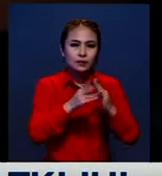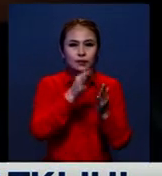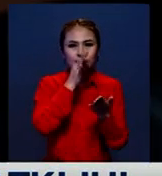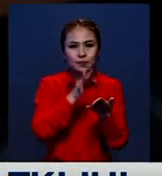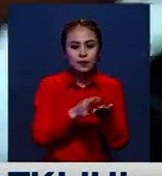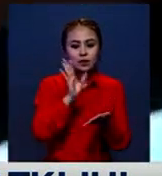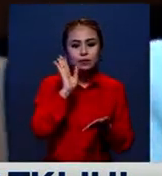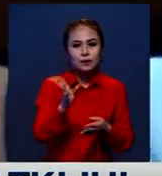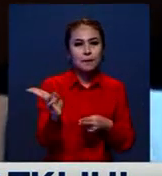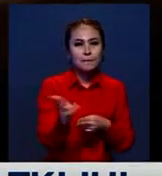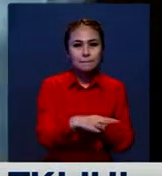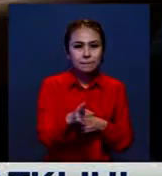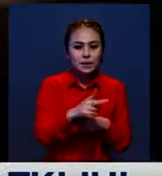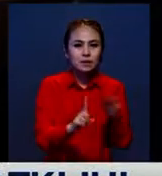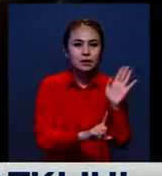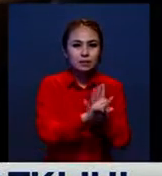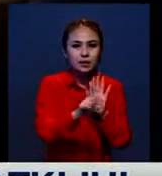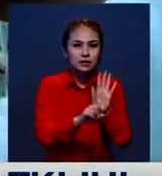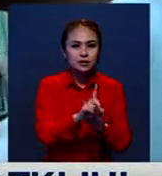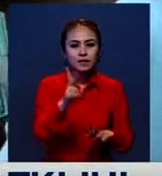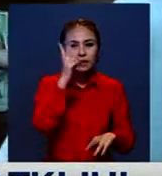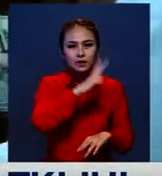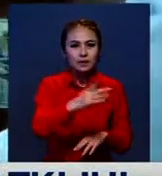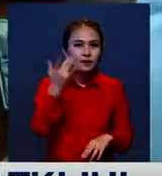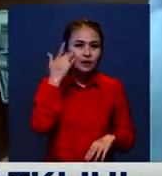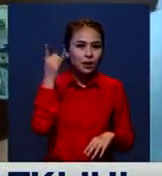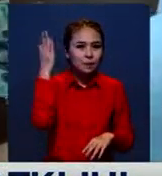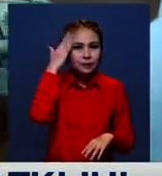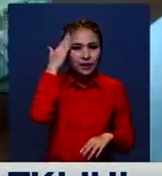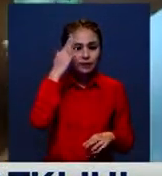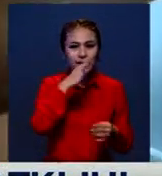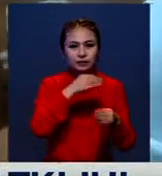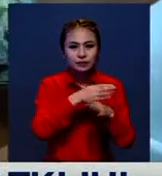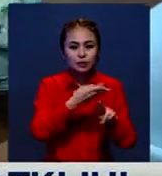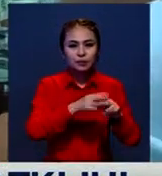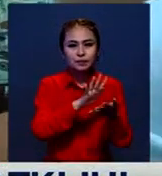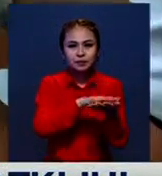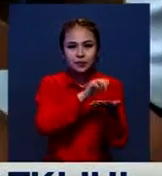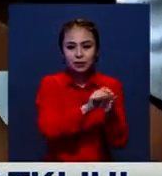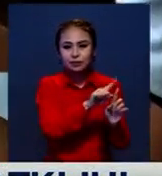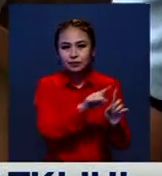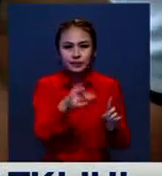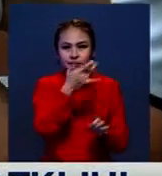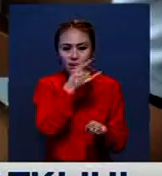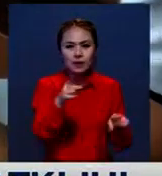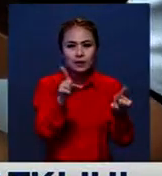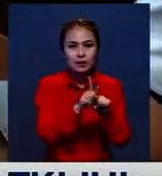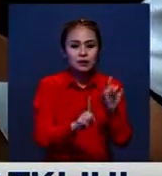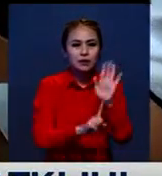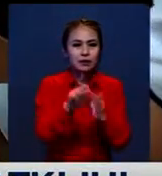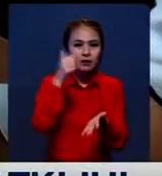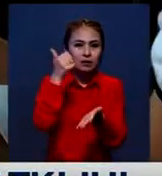тартылады. Балықтың басынан шіретіні белгілі ғой. Былтыр лауазымды қызмет атқарған 210 адамның